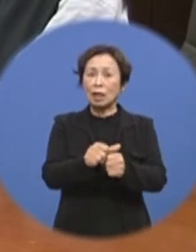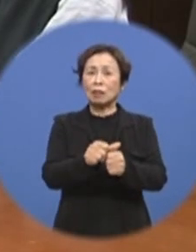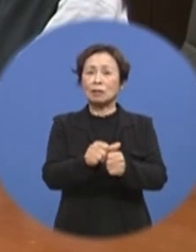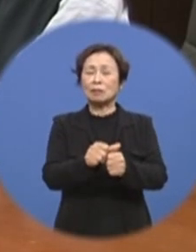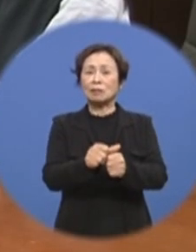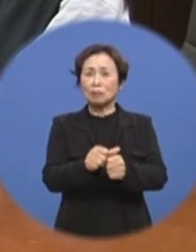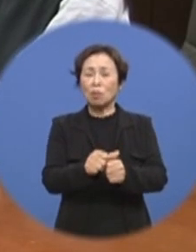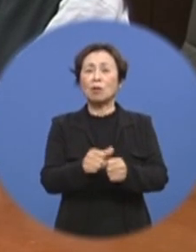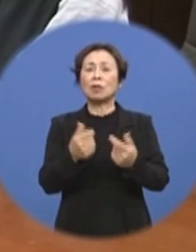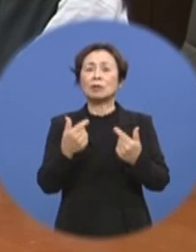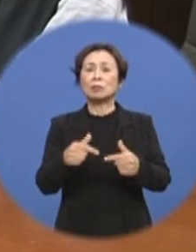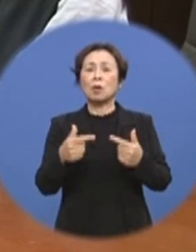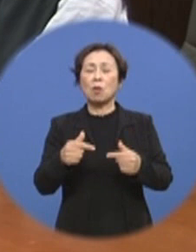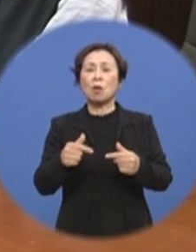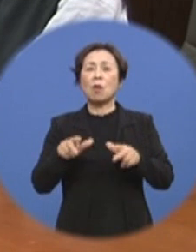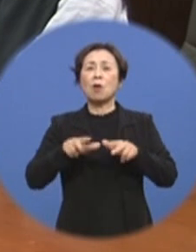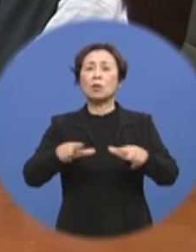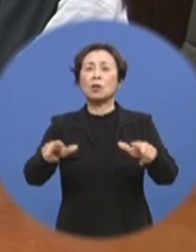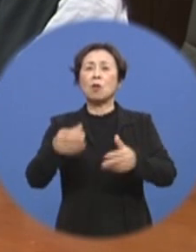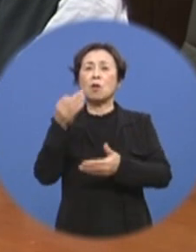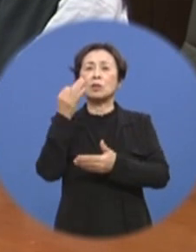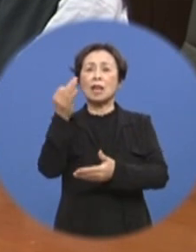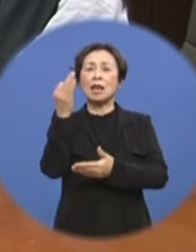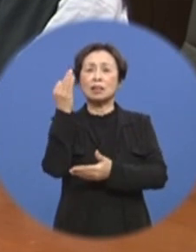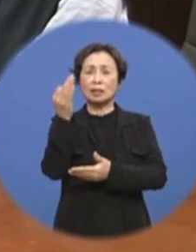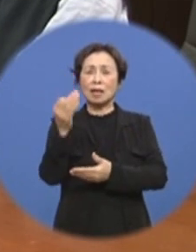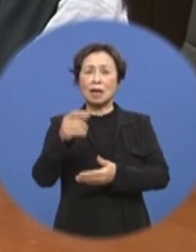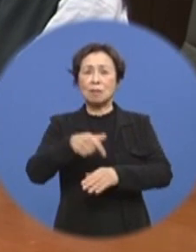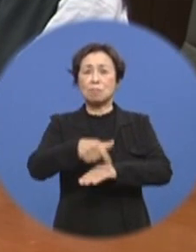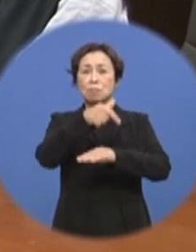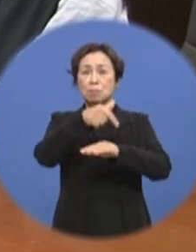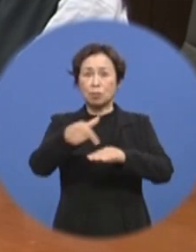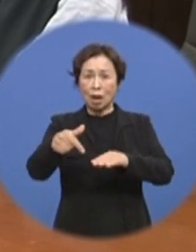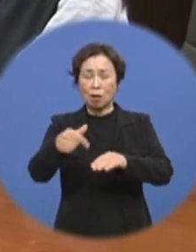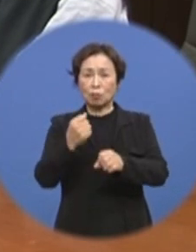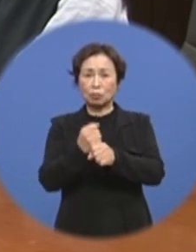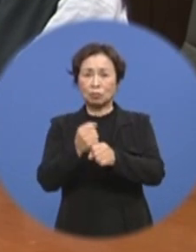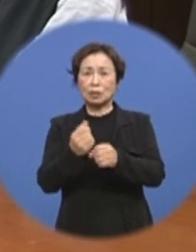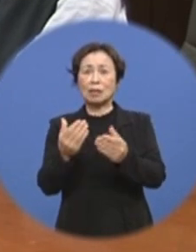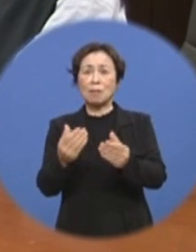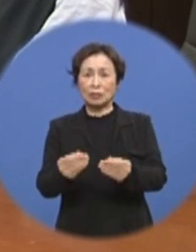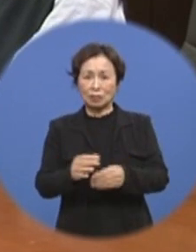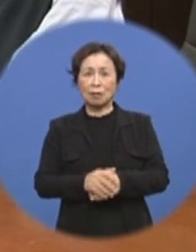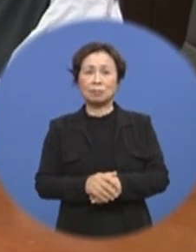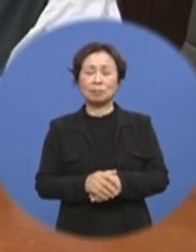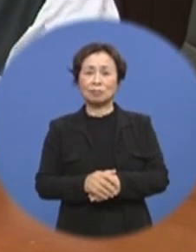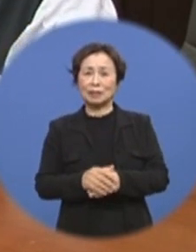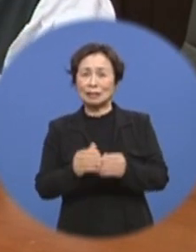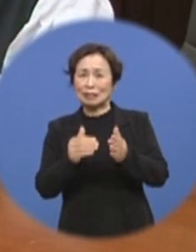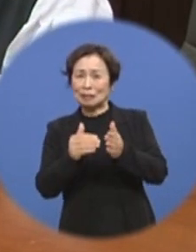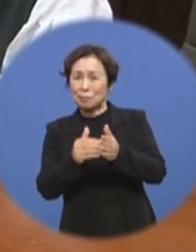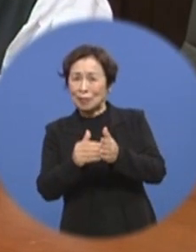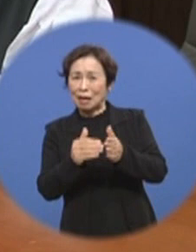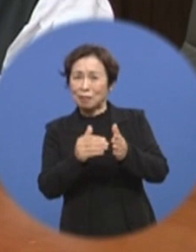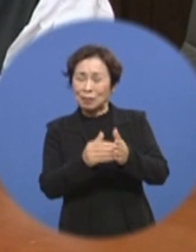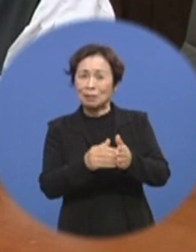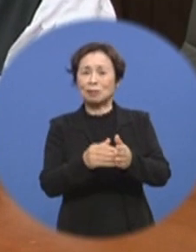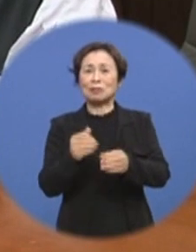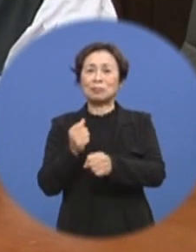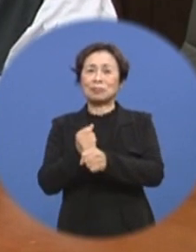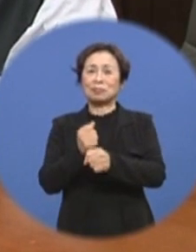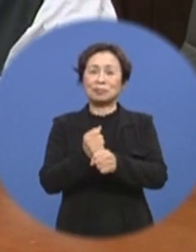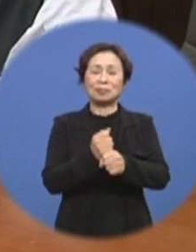作ってきたんですよそれでこういう仕組みでここまでっていうことにしようねということで行ってきたんで